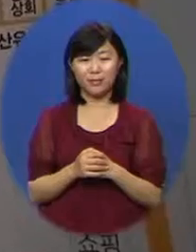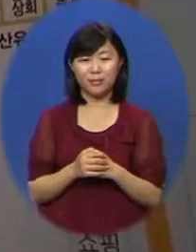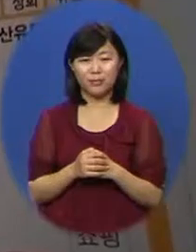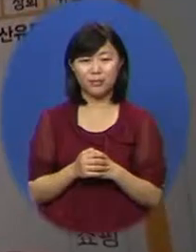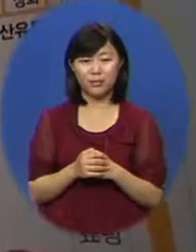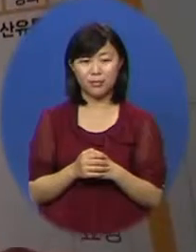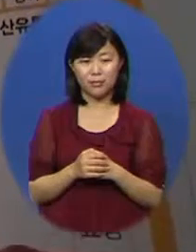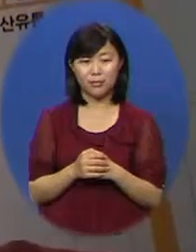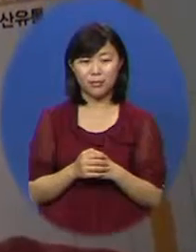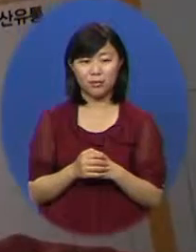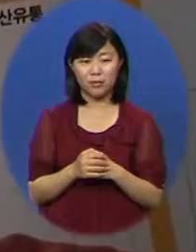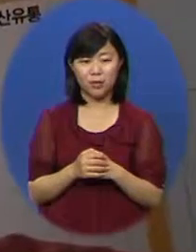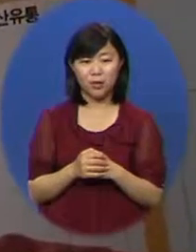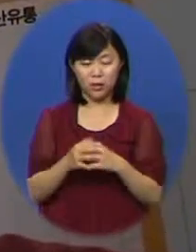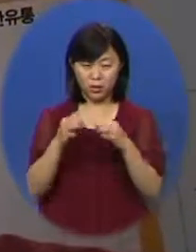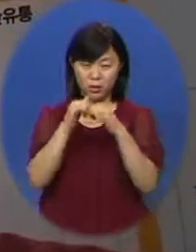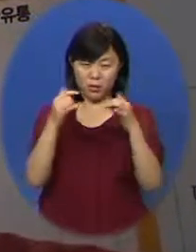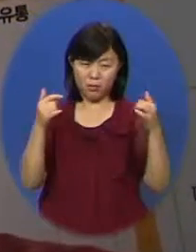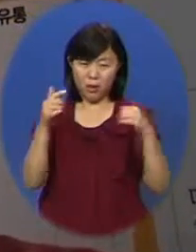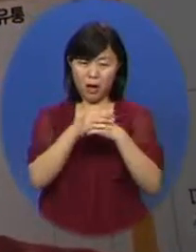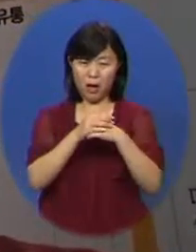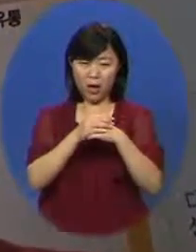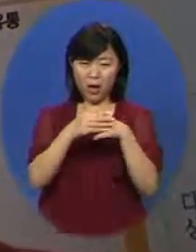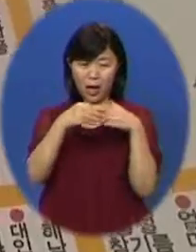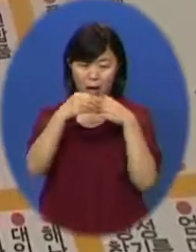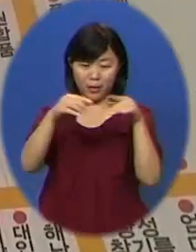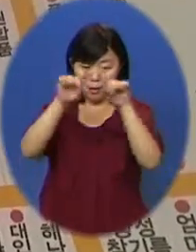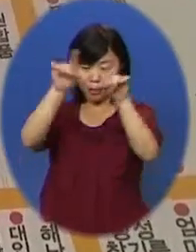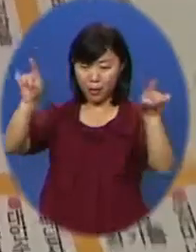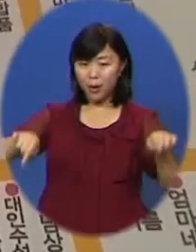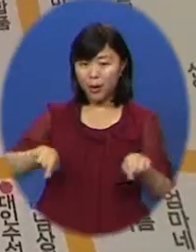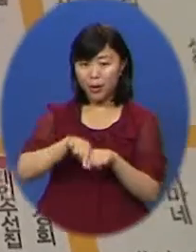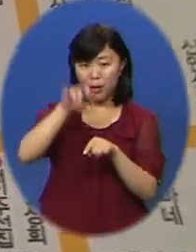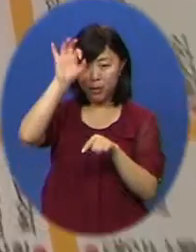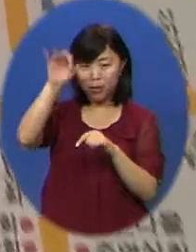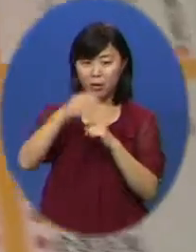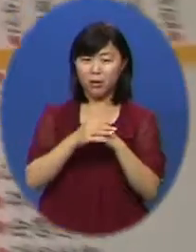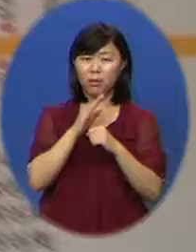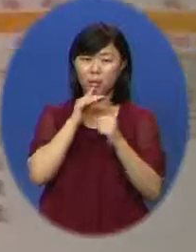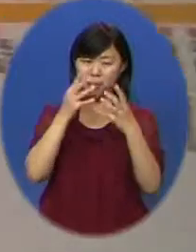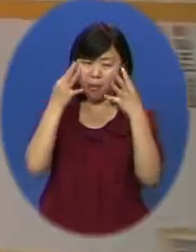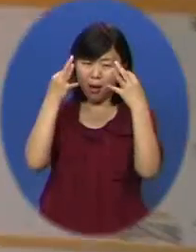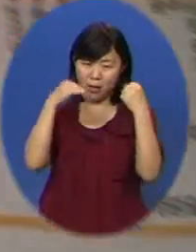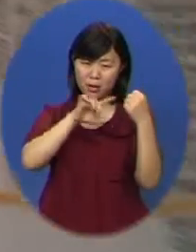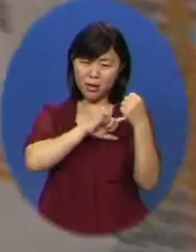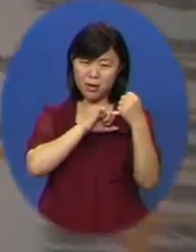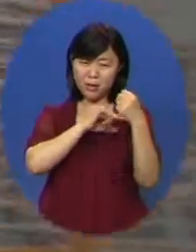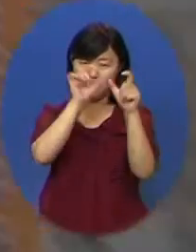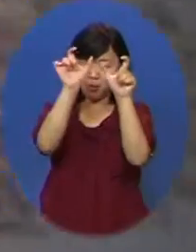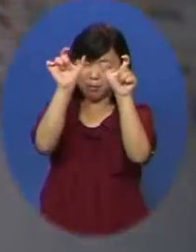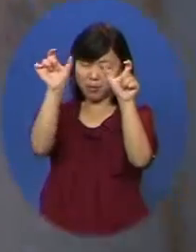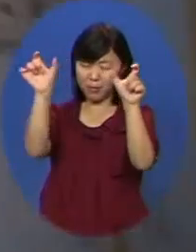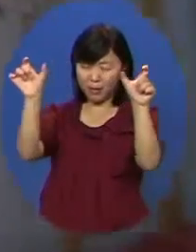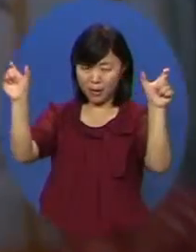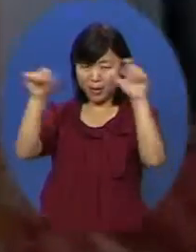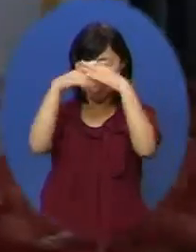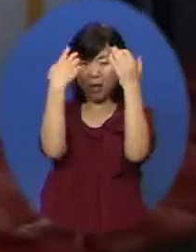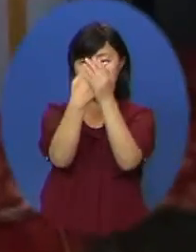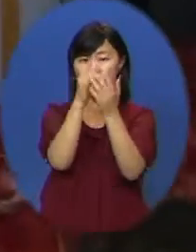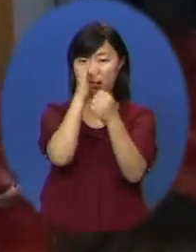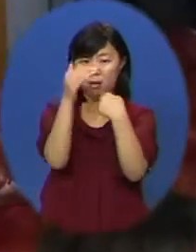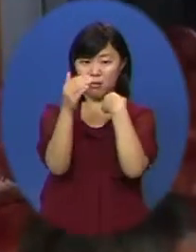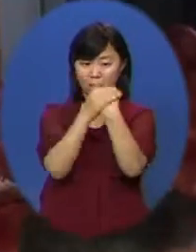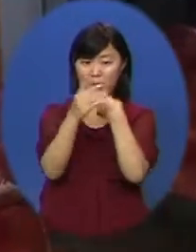인파 속 커다란 대인시장 상가 안내도를 만났다. 몇백 개의 상가들의 이름이 하나하나 다 적혀져